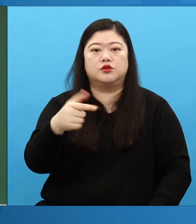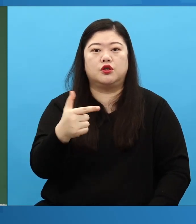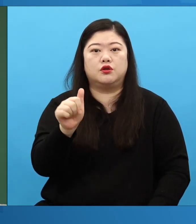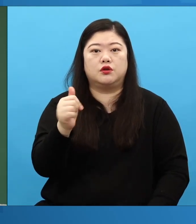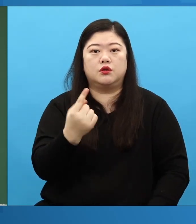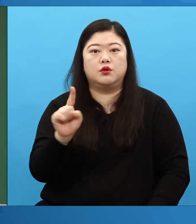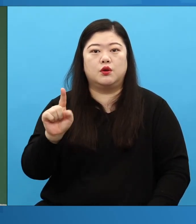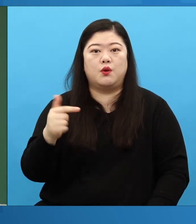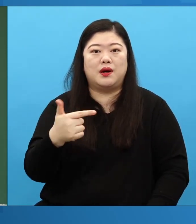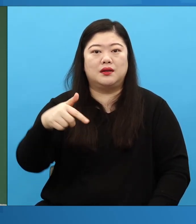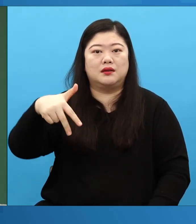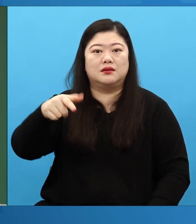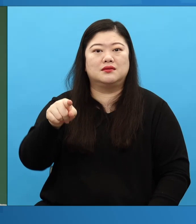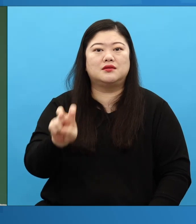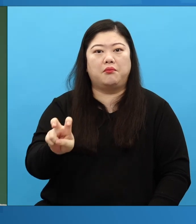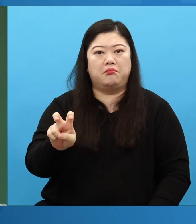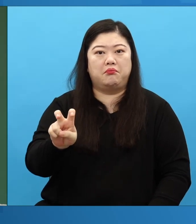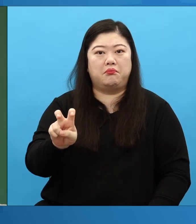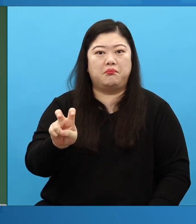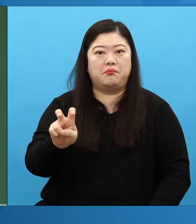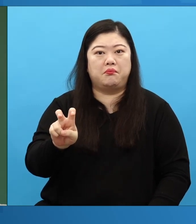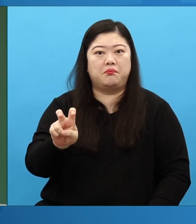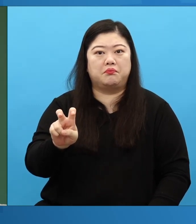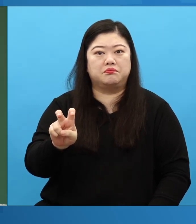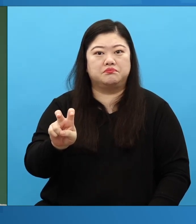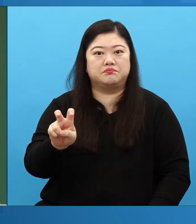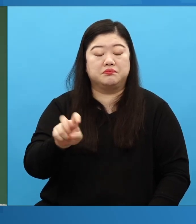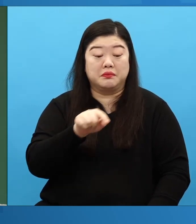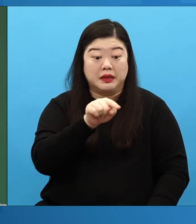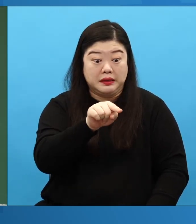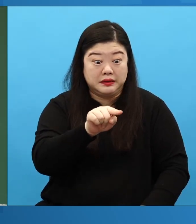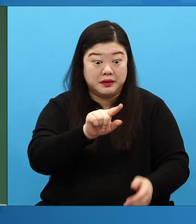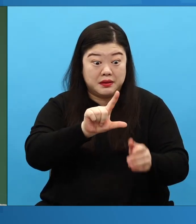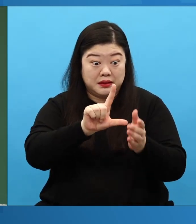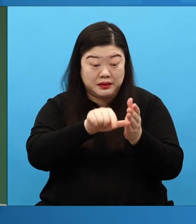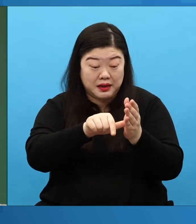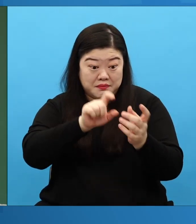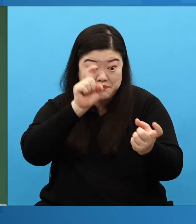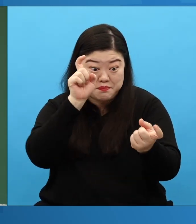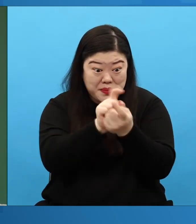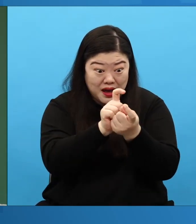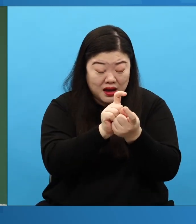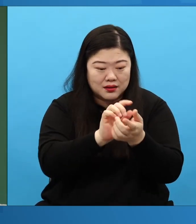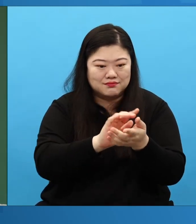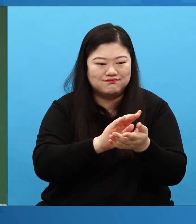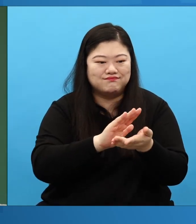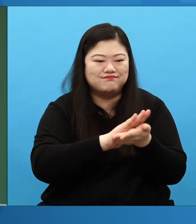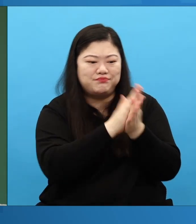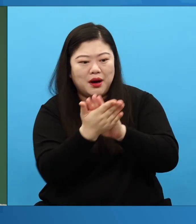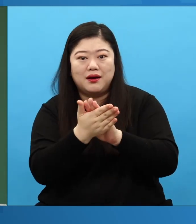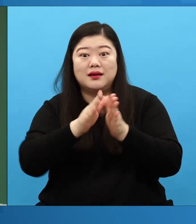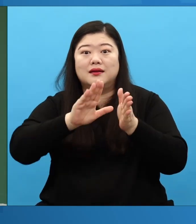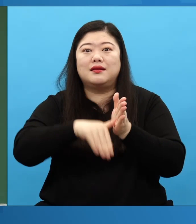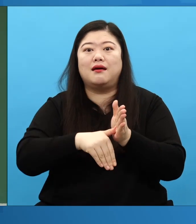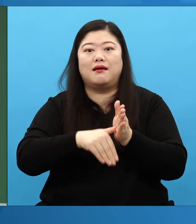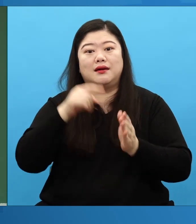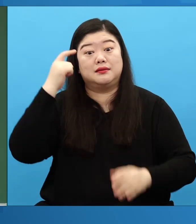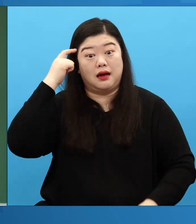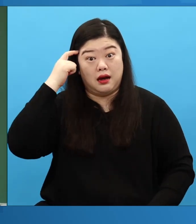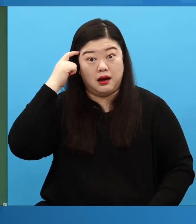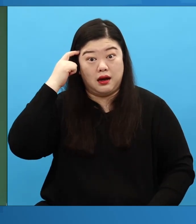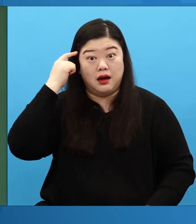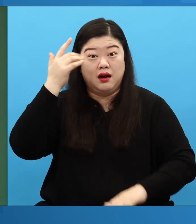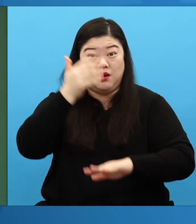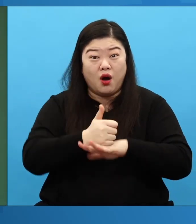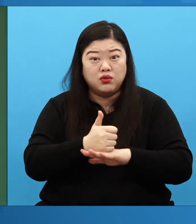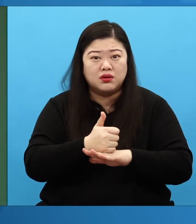전환점으로 딱 만드는 순간 모든 것이 CVDIP가 돼요. And what happens at this time when you have this turning